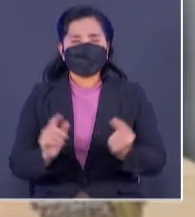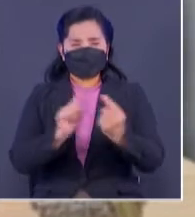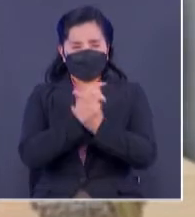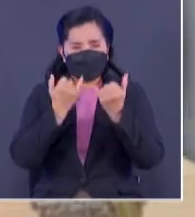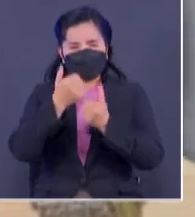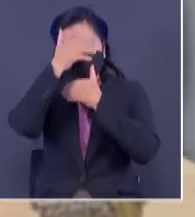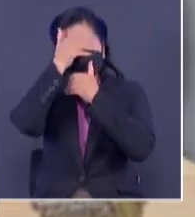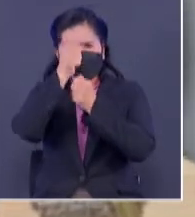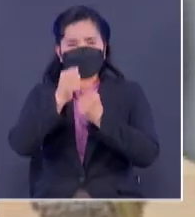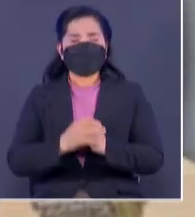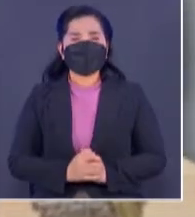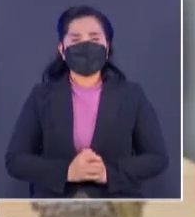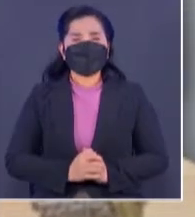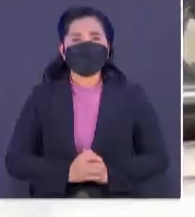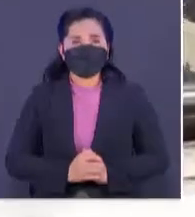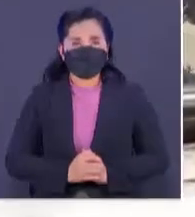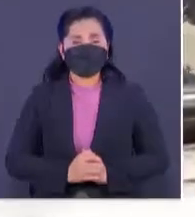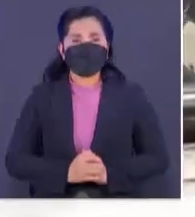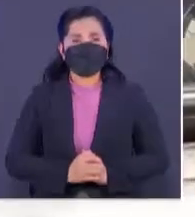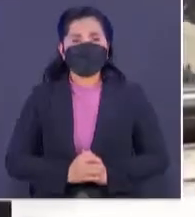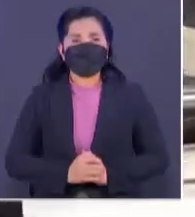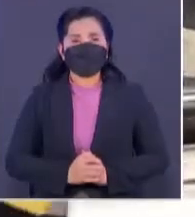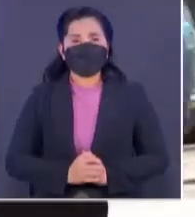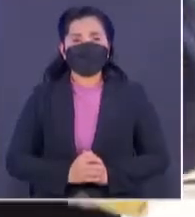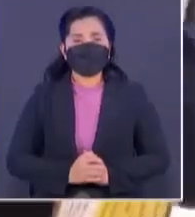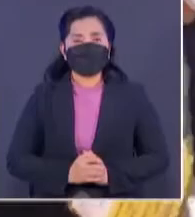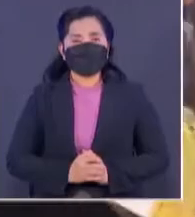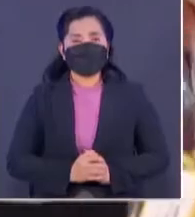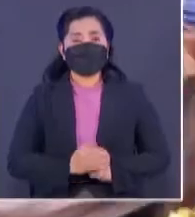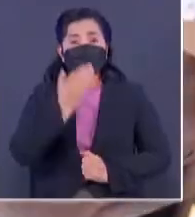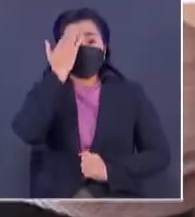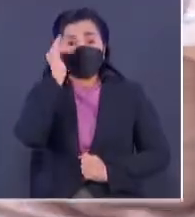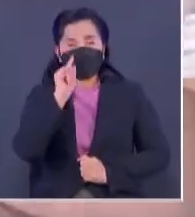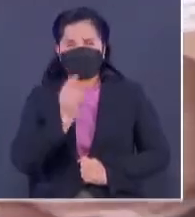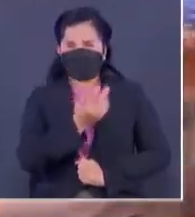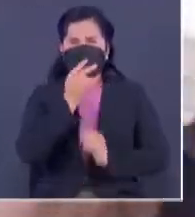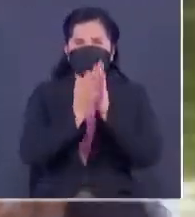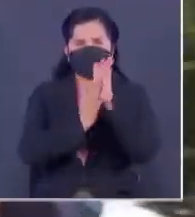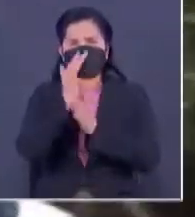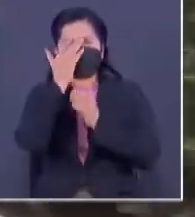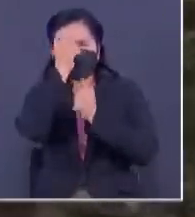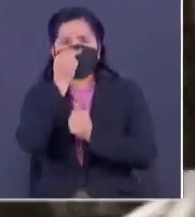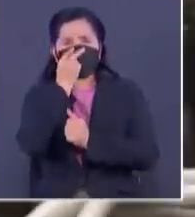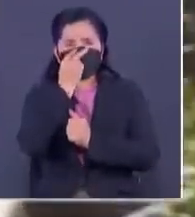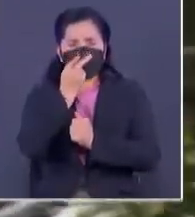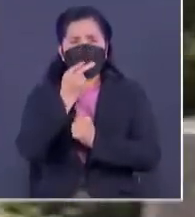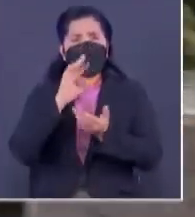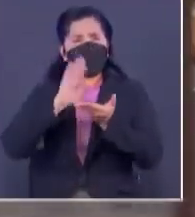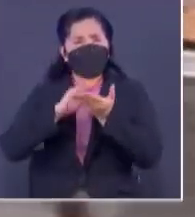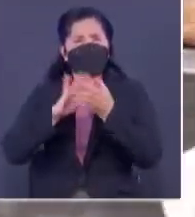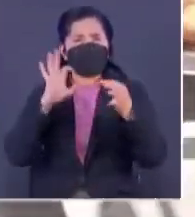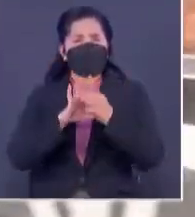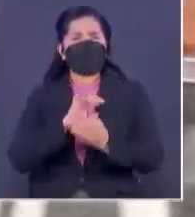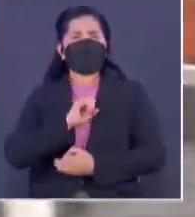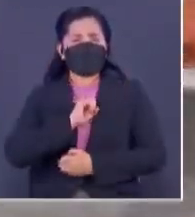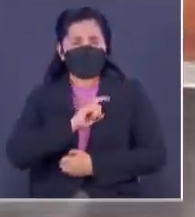ความสนใจนะครับจะบอกว่าเป็นเรื่องใหญ่ไหมก็เป็นเรื่องใหญ่เพราะว่าหลายคนก็ติดตามความเคลื่อนไหวแล้วก็เป็นเรื่องที่มีความละเอียดอ่อนฮะเ